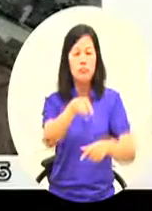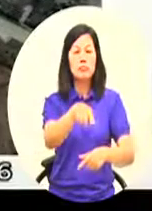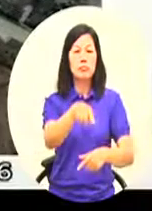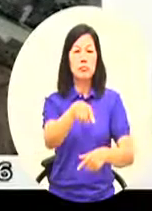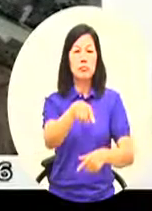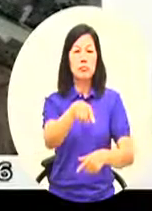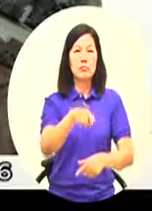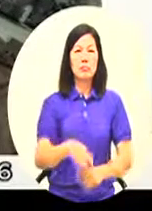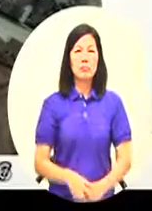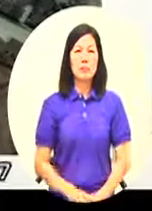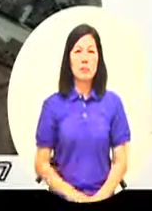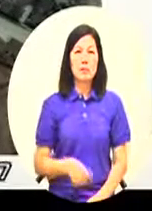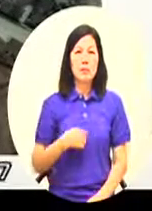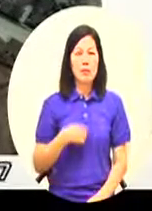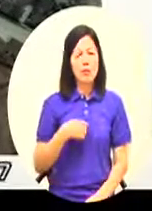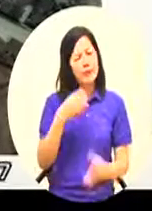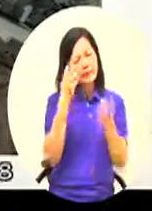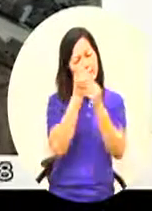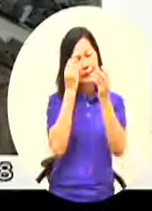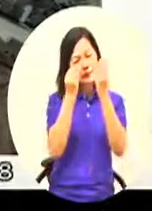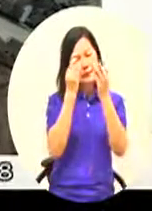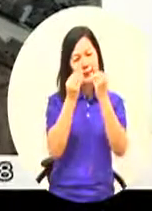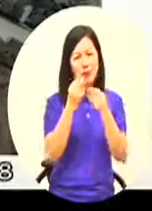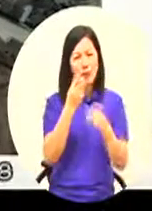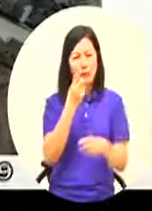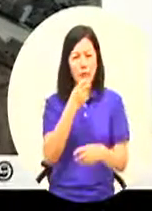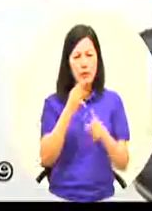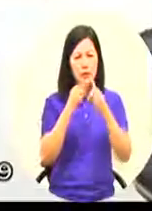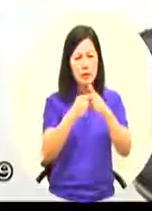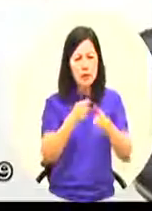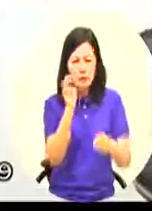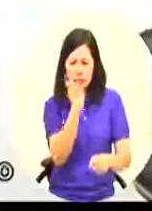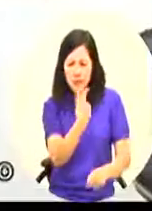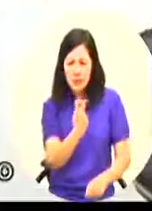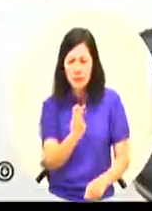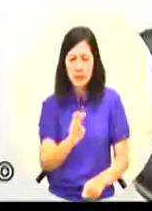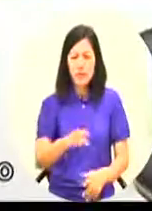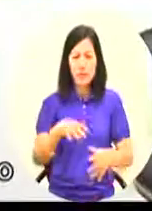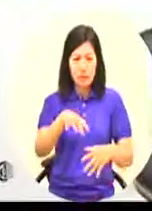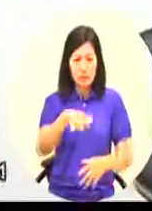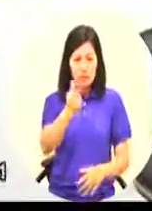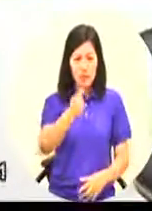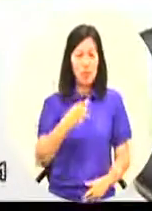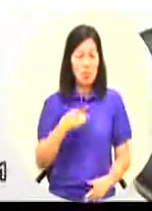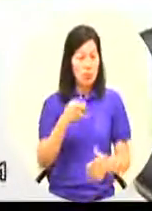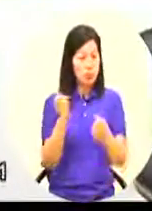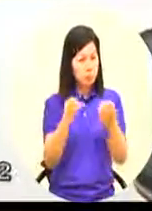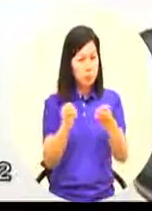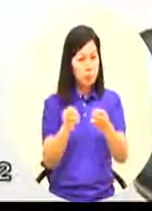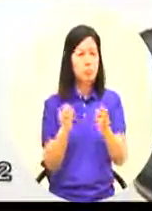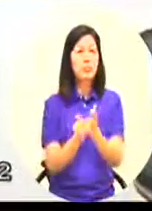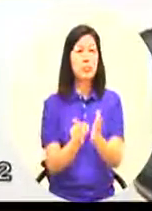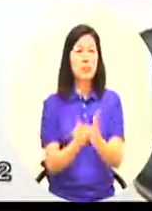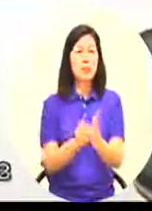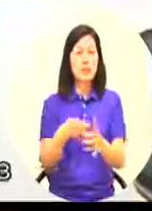所以我也搞不清楚。我们会勘以后，啊，我们也有跟局长谈过这个问题。我们希望说，赶快，